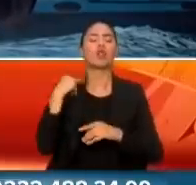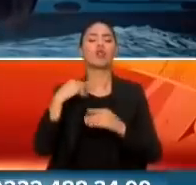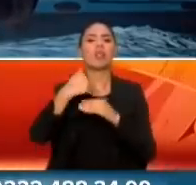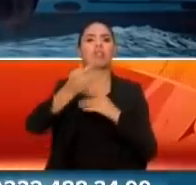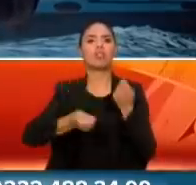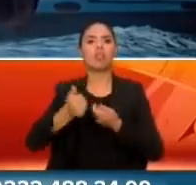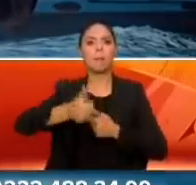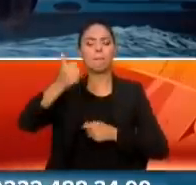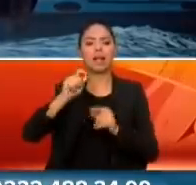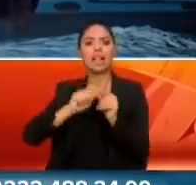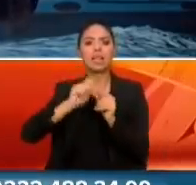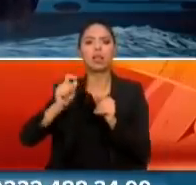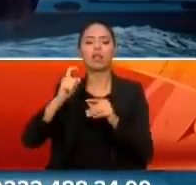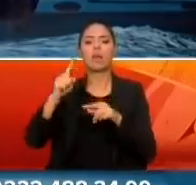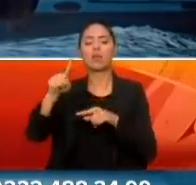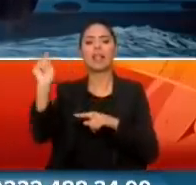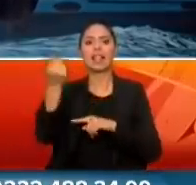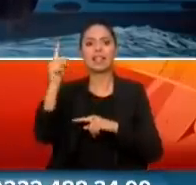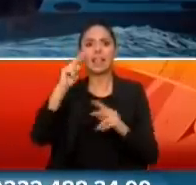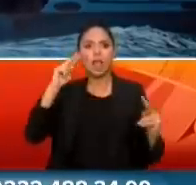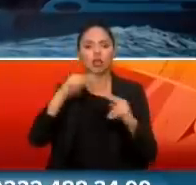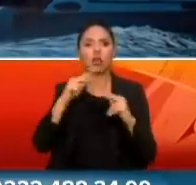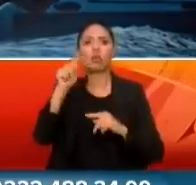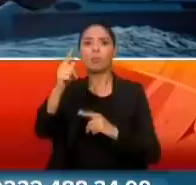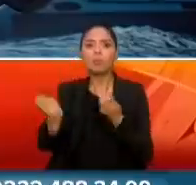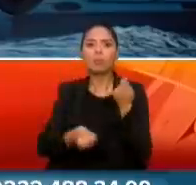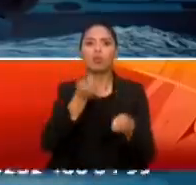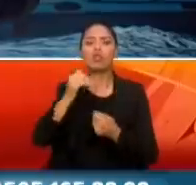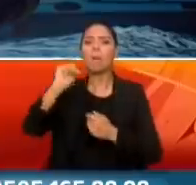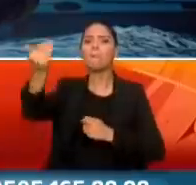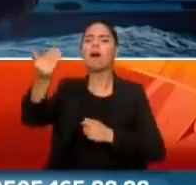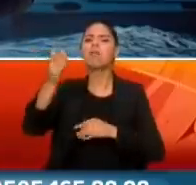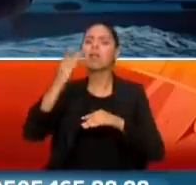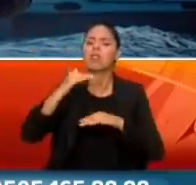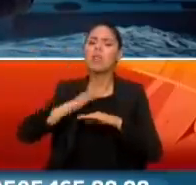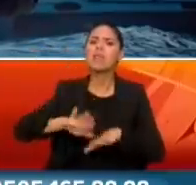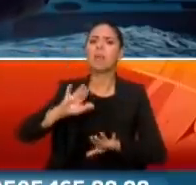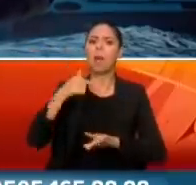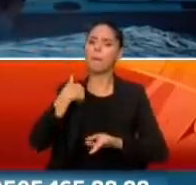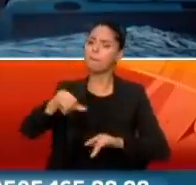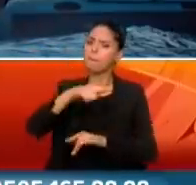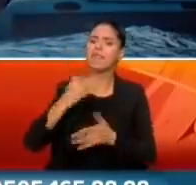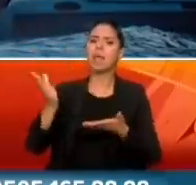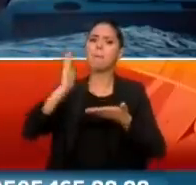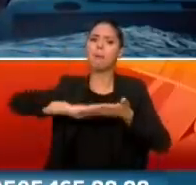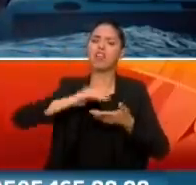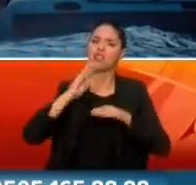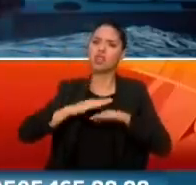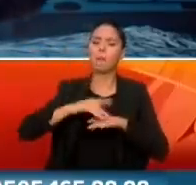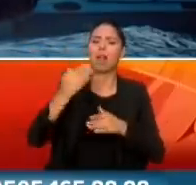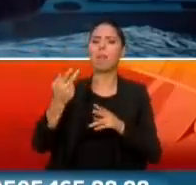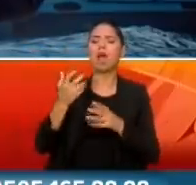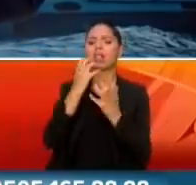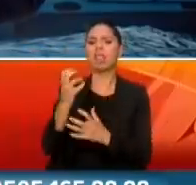Güney Kıbrıs Rum kesimi lideri Anastasiadis ile görüşmesinde bu işi diğerleri beceremiyor, arabuluculuğu biz yapalım önerisiyle